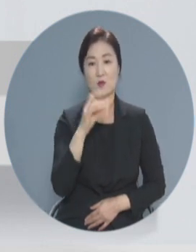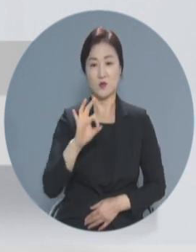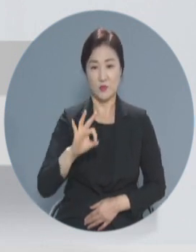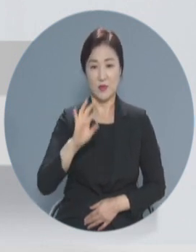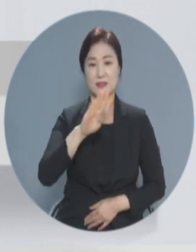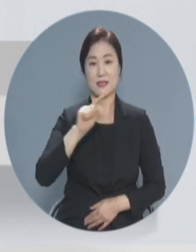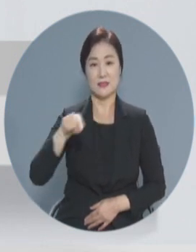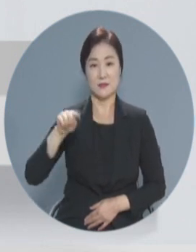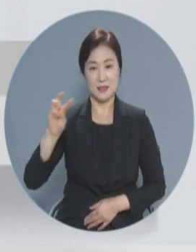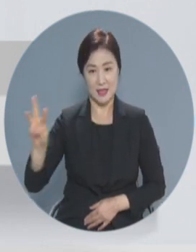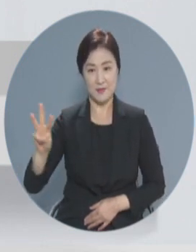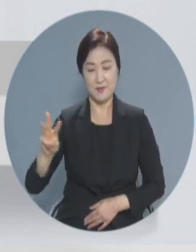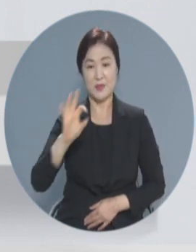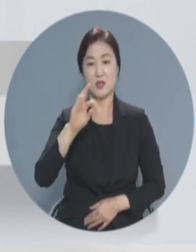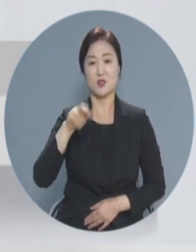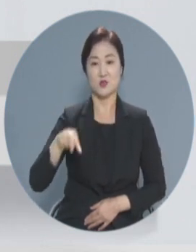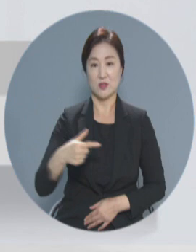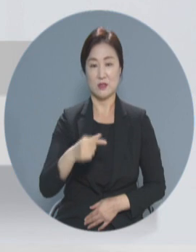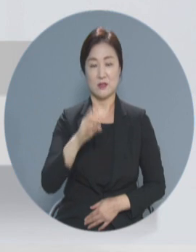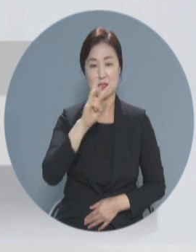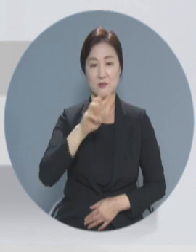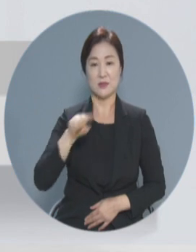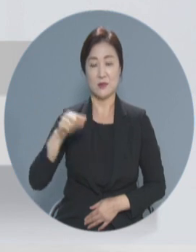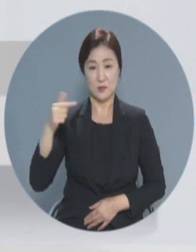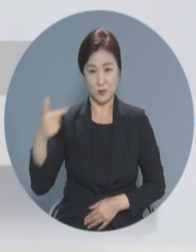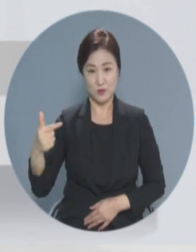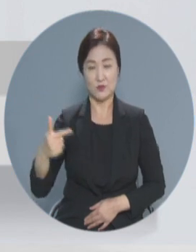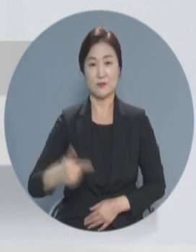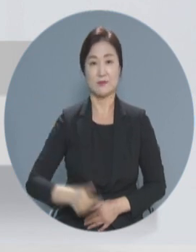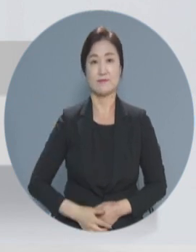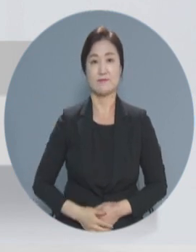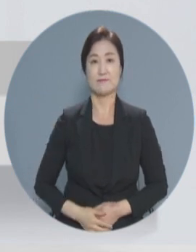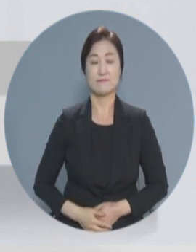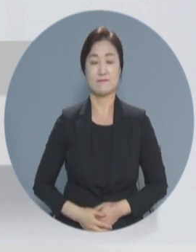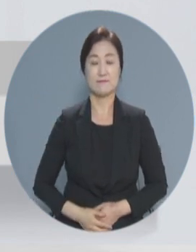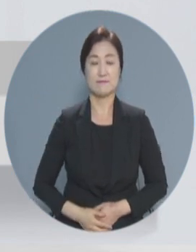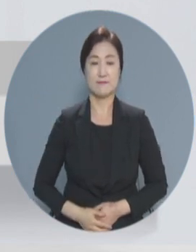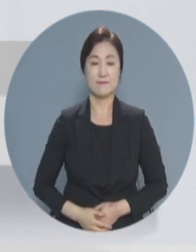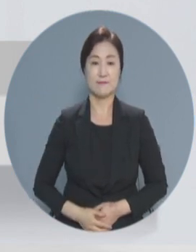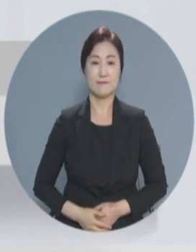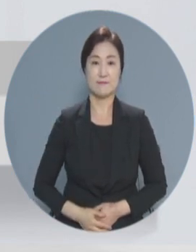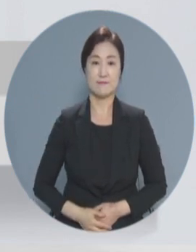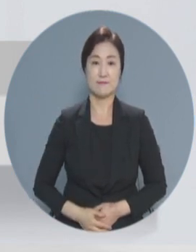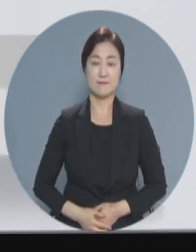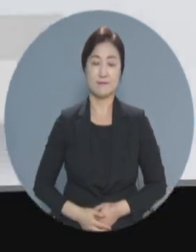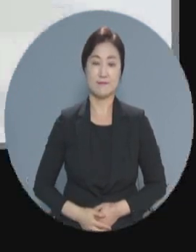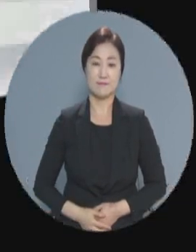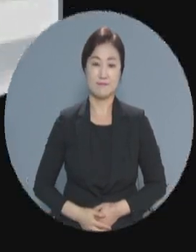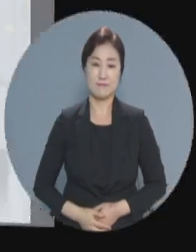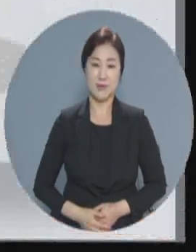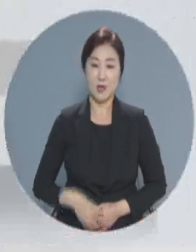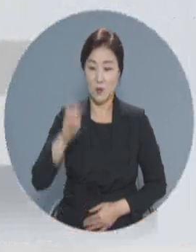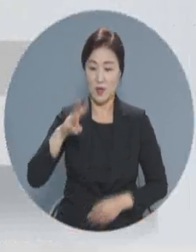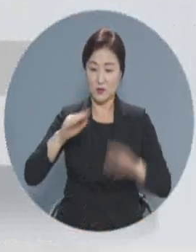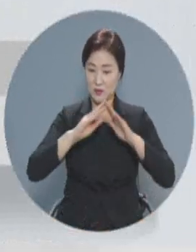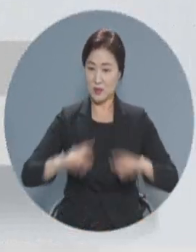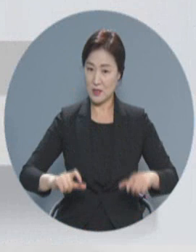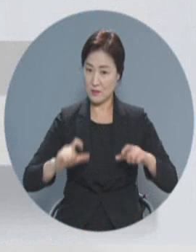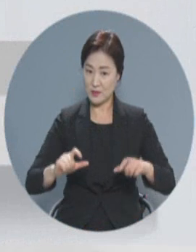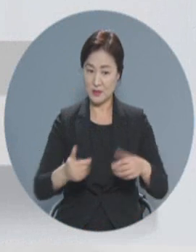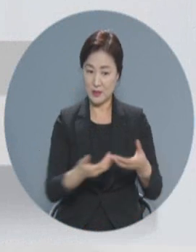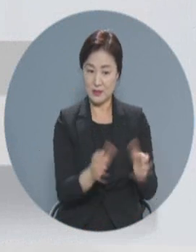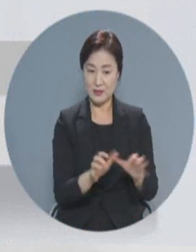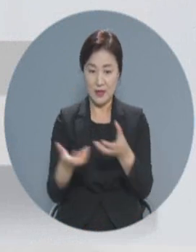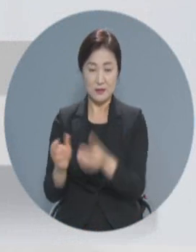홍준표 4.3% 윤석렬 부부가 3.6% 를 기록했습니다 공주 전남 적 정당별